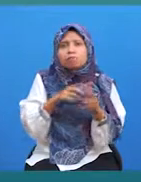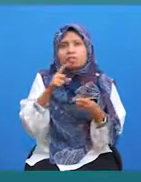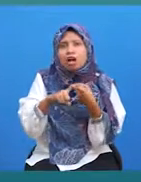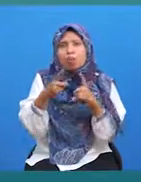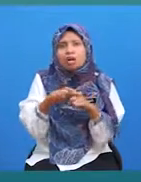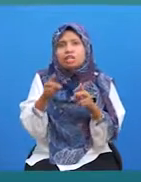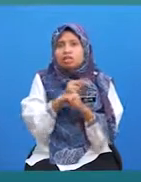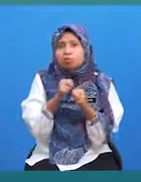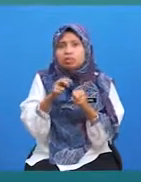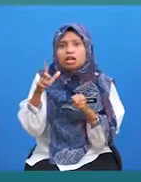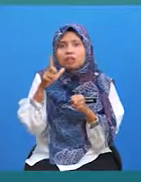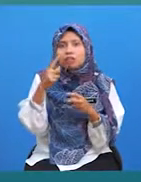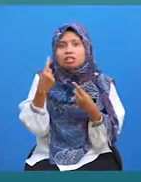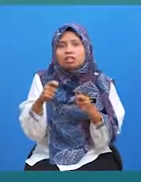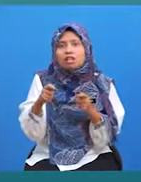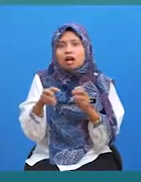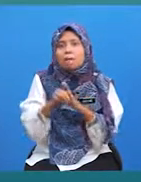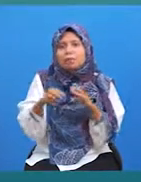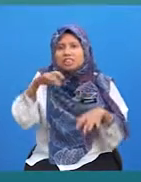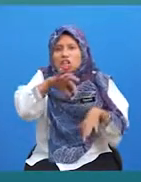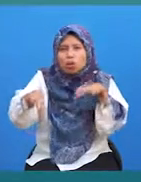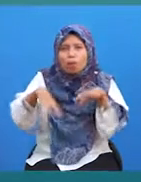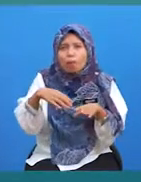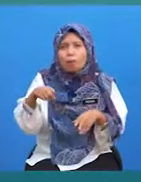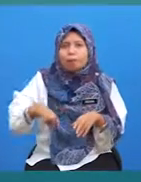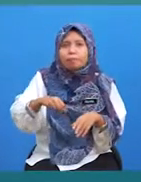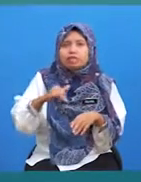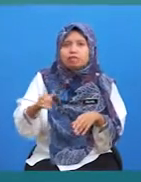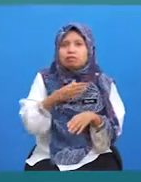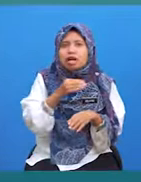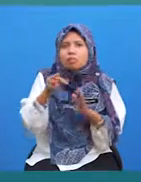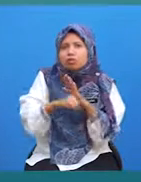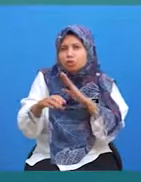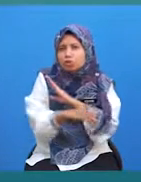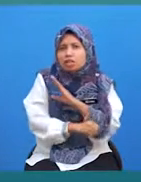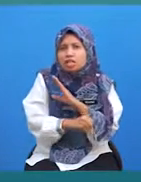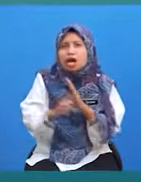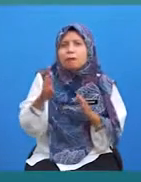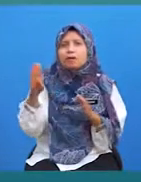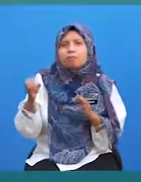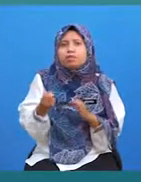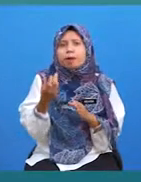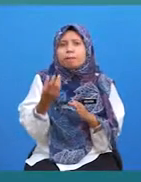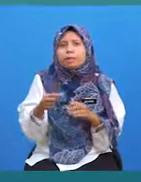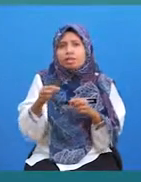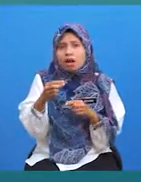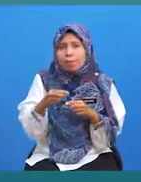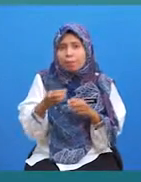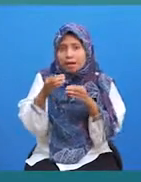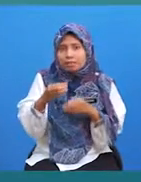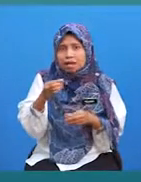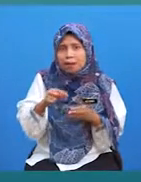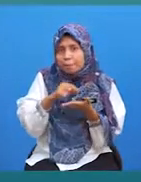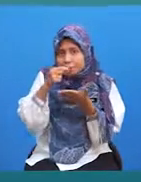Namun, Latifah telah menyelongkar begnya dan mencuri beberapa batang pen